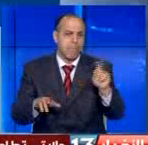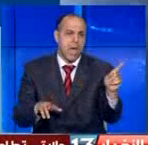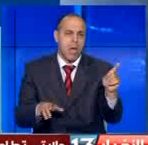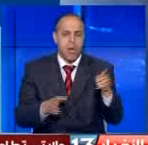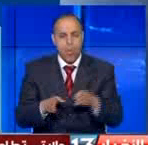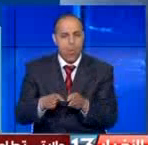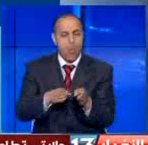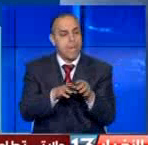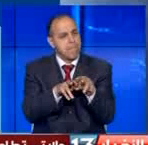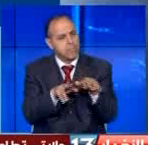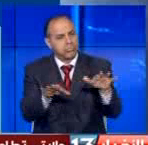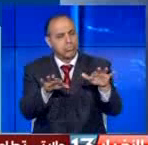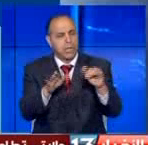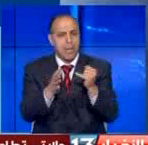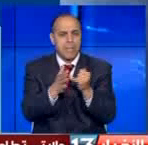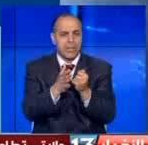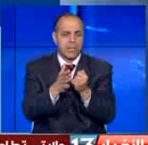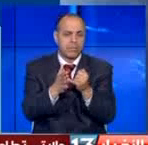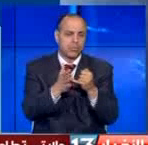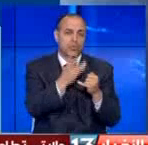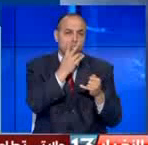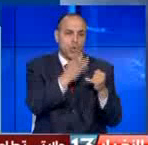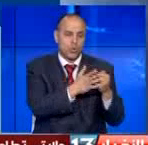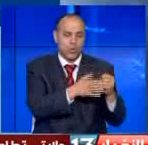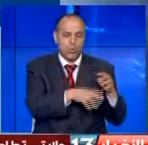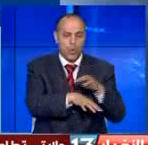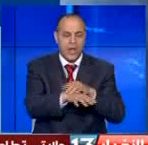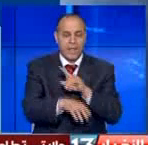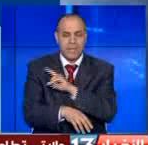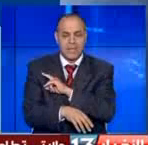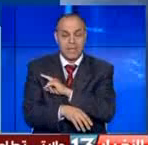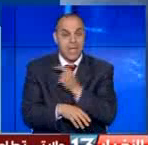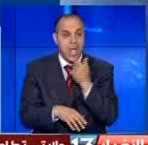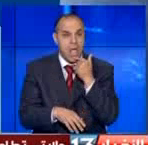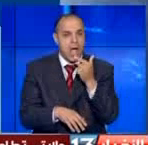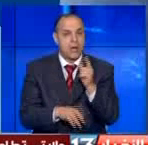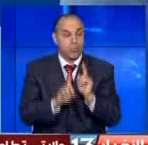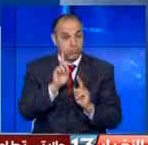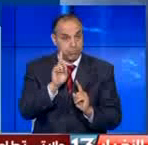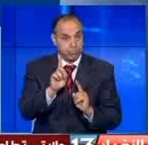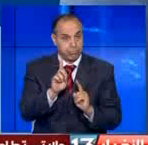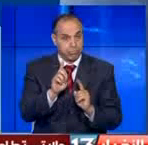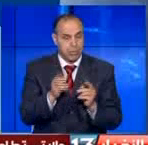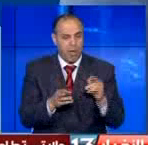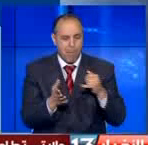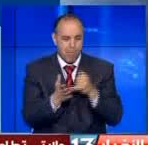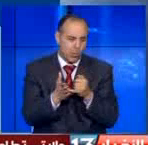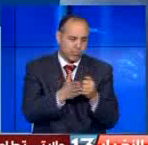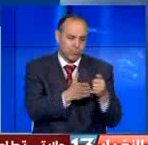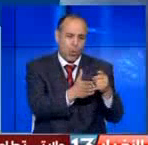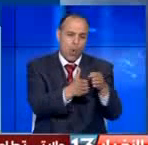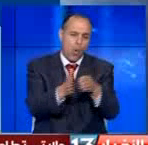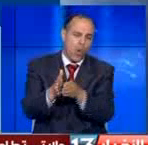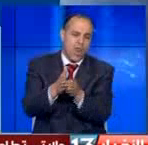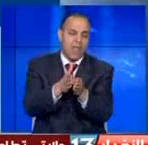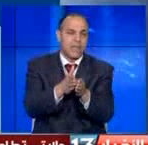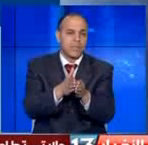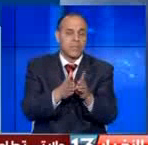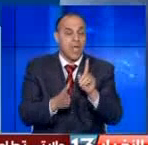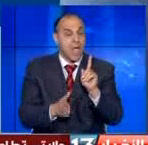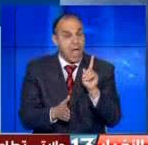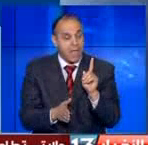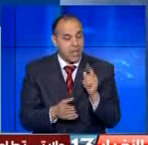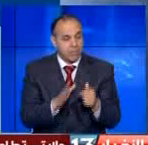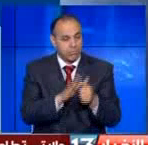من الأودية بمعتمديتي بني خداش من ولاية مدنين على غرار أزري ديب والخير وكسر الحلوف،